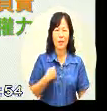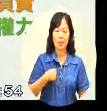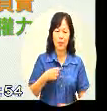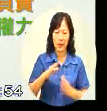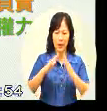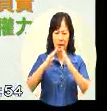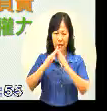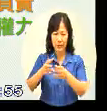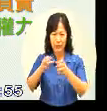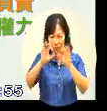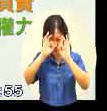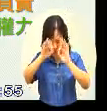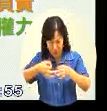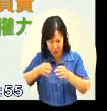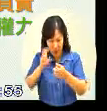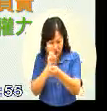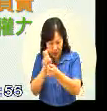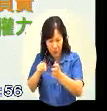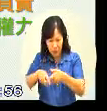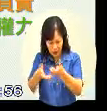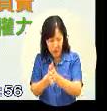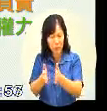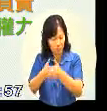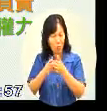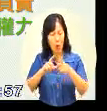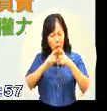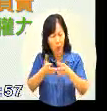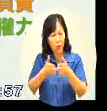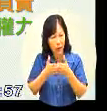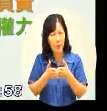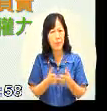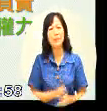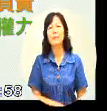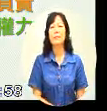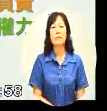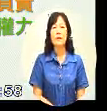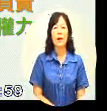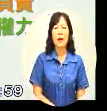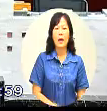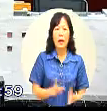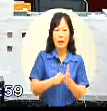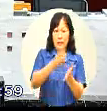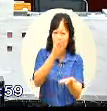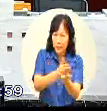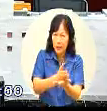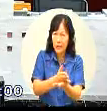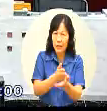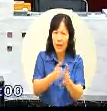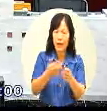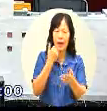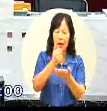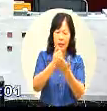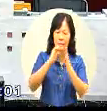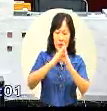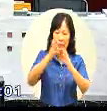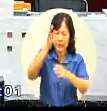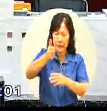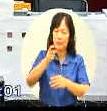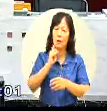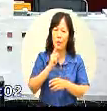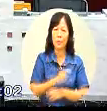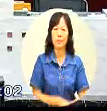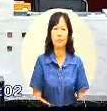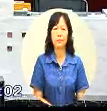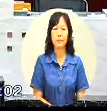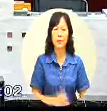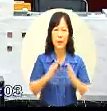的监督机关，市长您要回答。市长请坐下，时间暂停。市长请坐下。